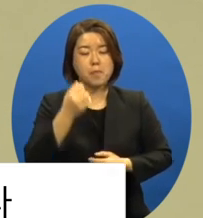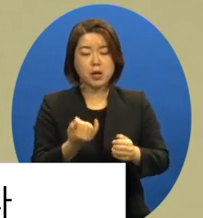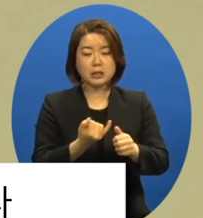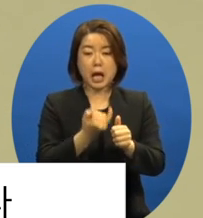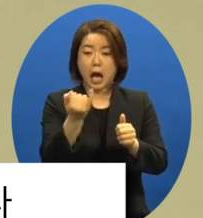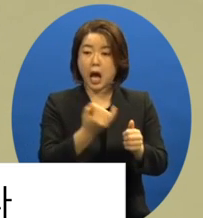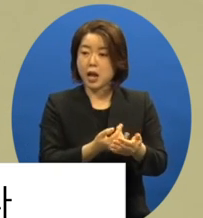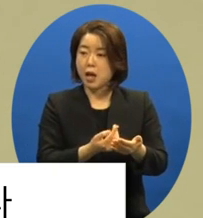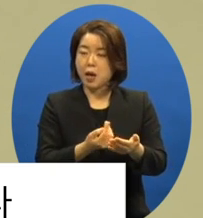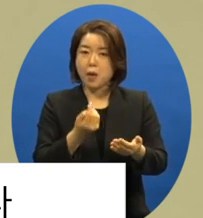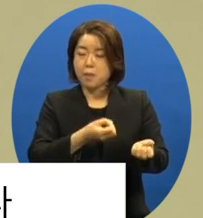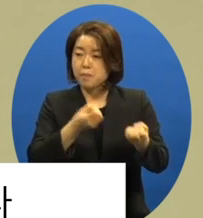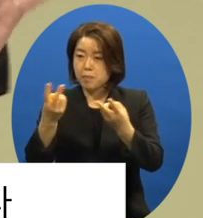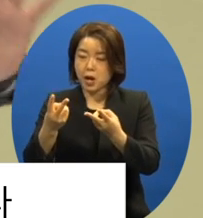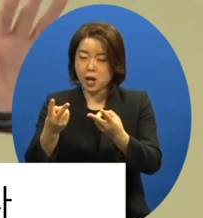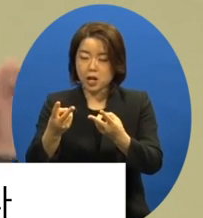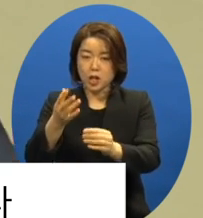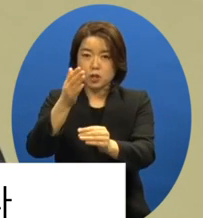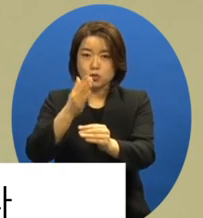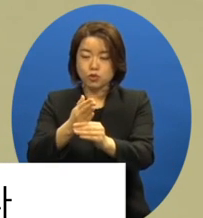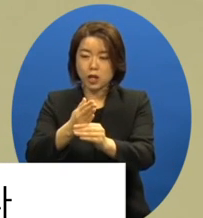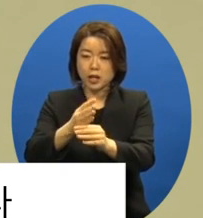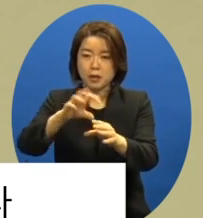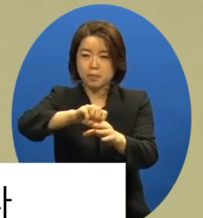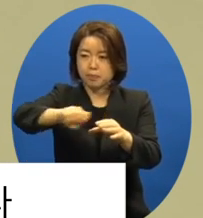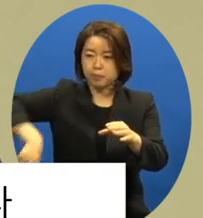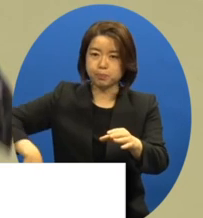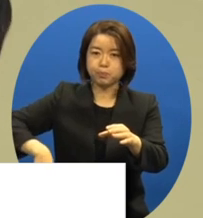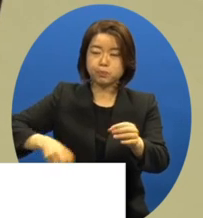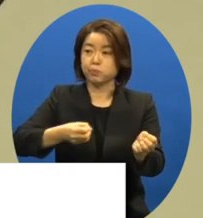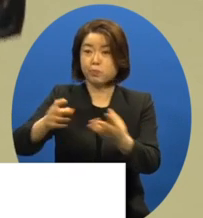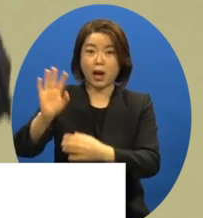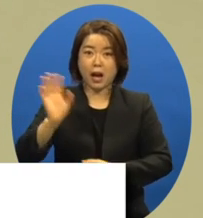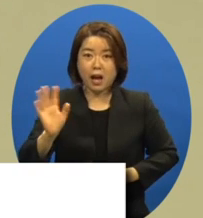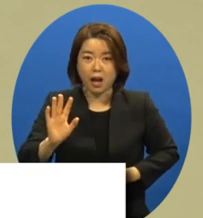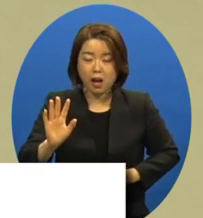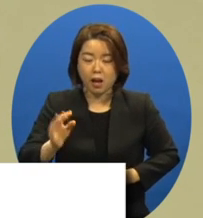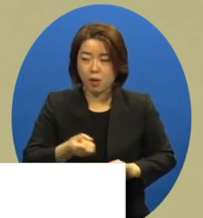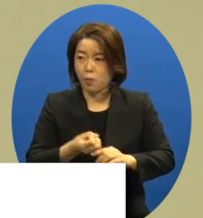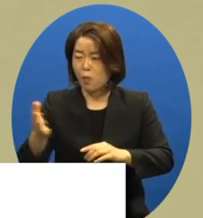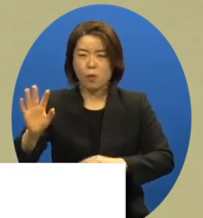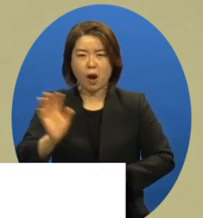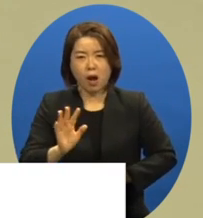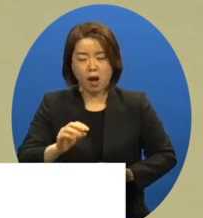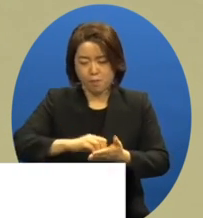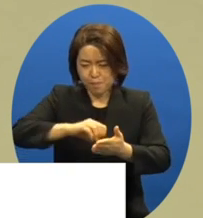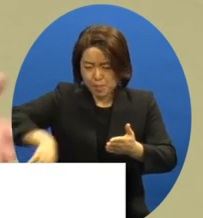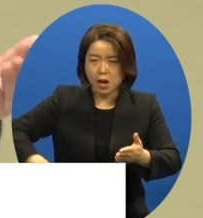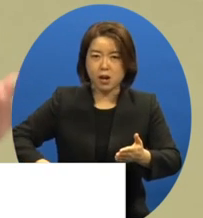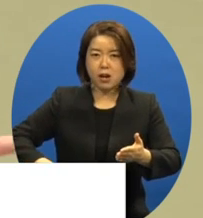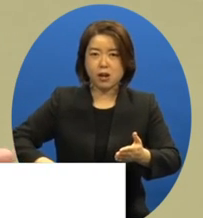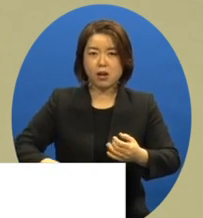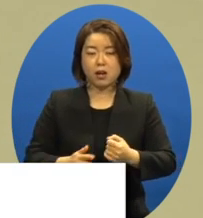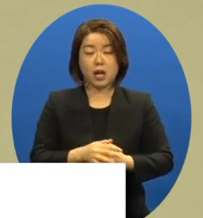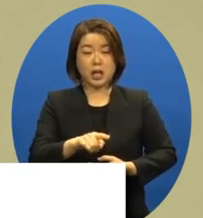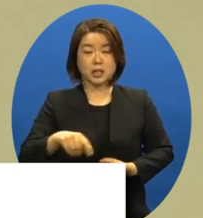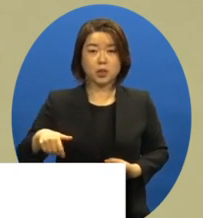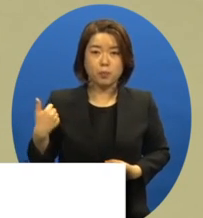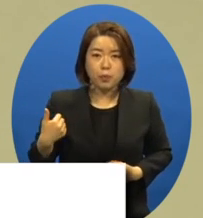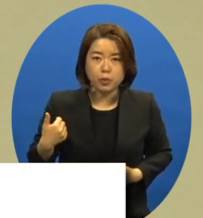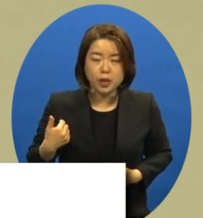보낸 엽서를 중간에서 다 폐기해버렸습니다. 전달도 안 됐습니다. 그걸 알지